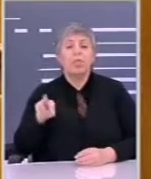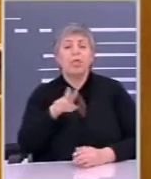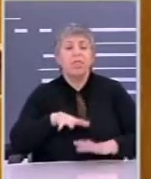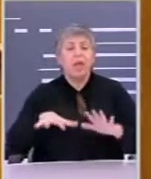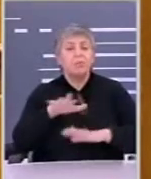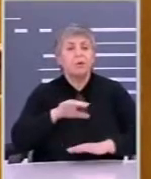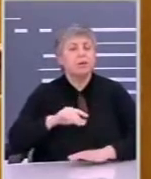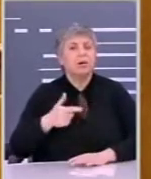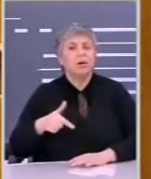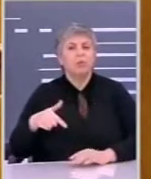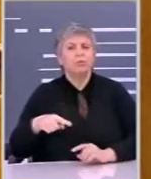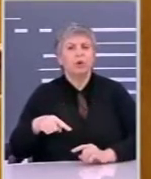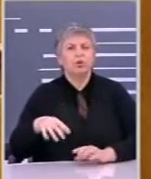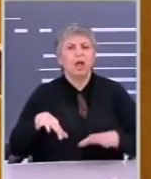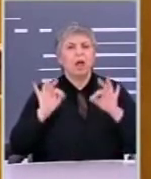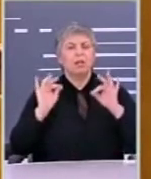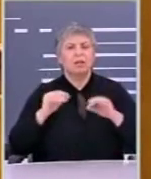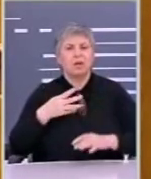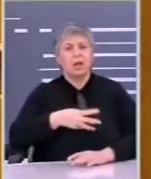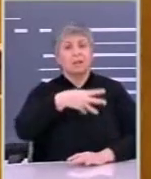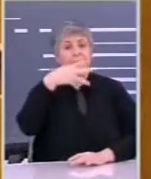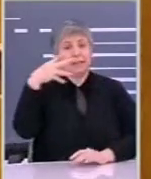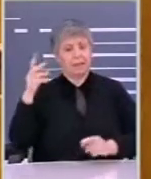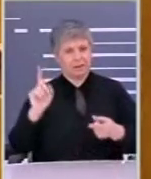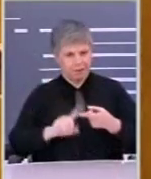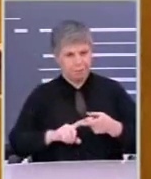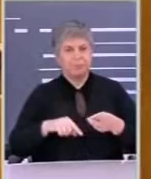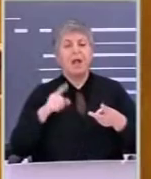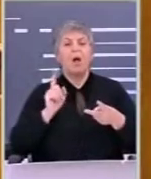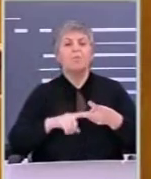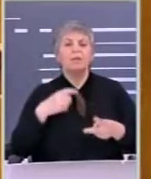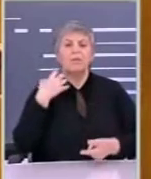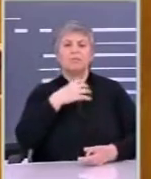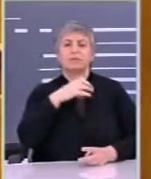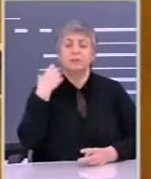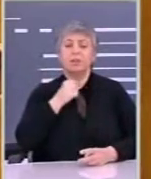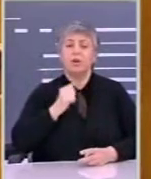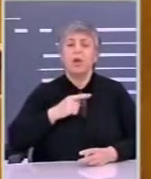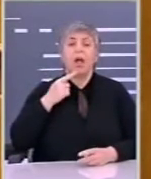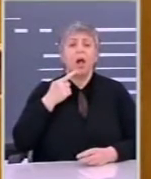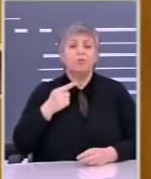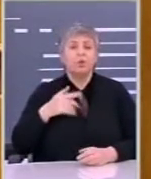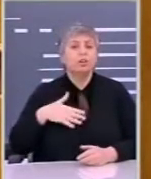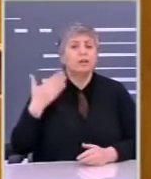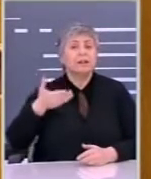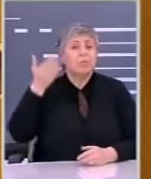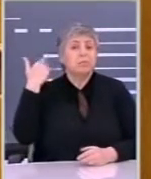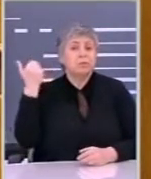κύριο Βενιζέλο που ήρθε να μας εγκαλέσει εμάς για τα ασφαλιστικά ταμεία, τον εμπνευστή του PSI, του μεγάλου ρεσάλτο που έγινε στα